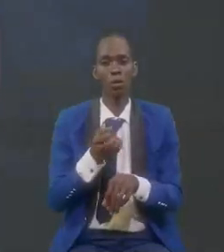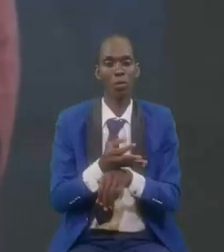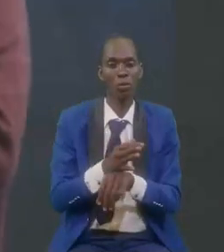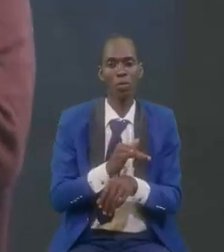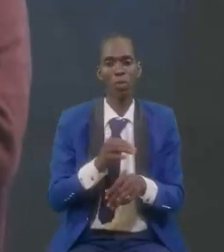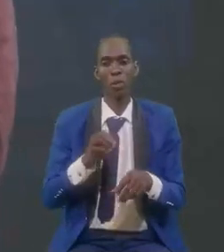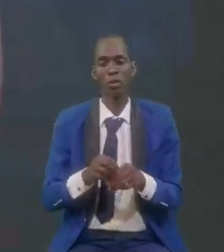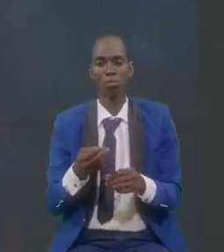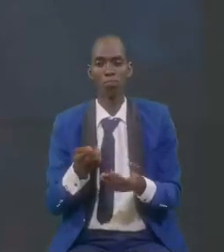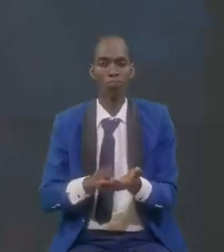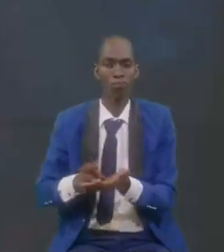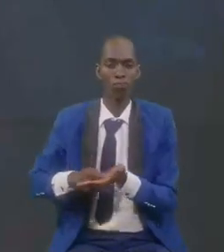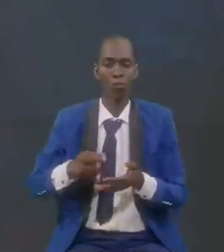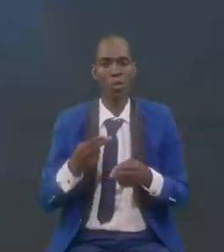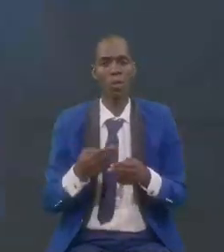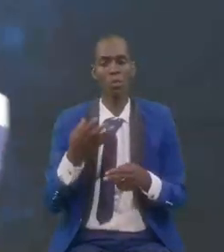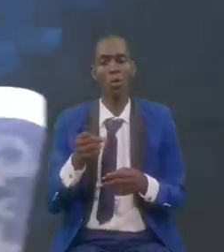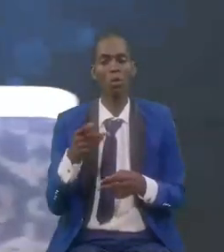les noms des convertis seront pris